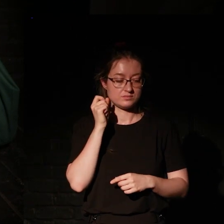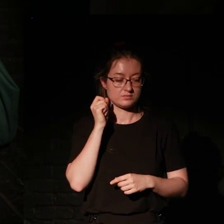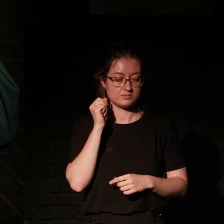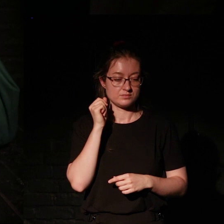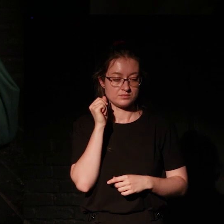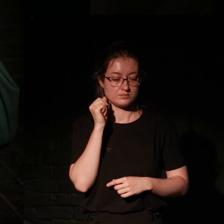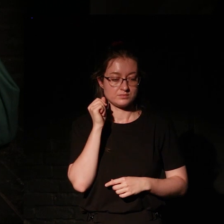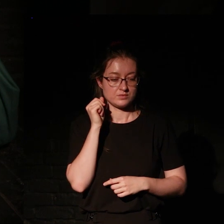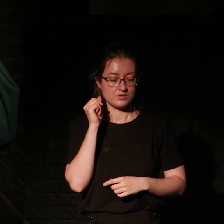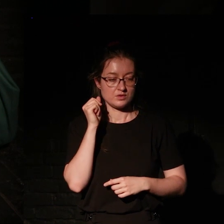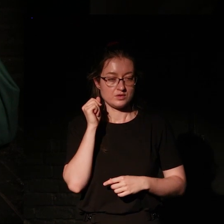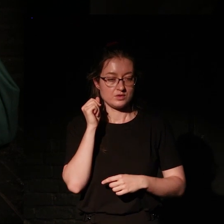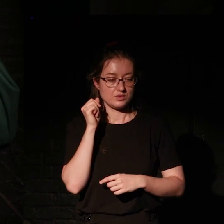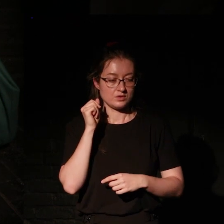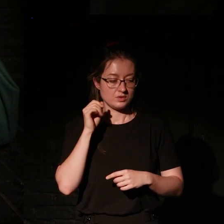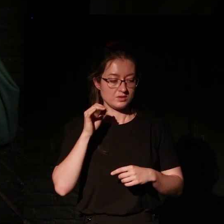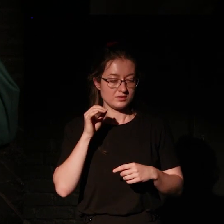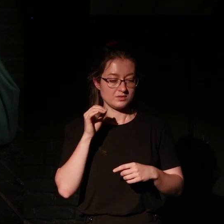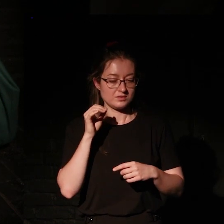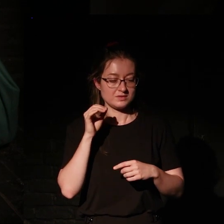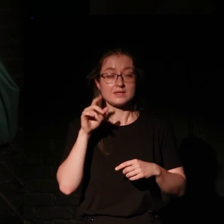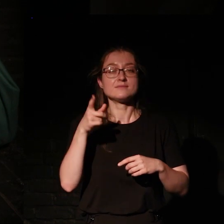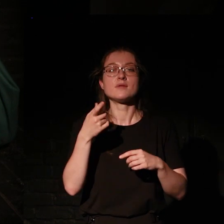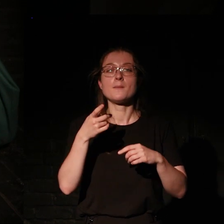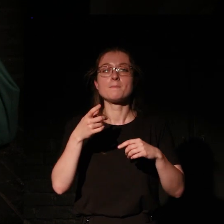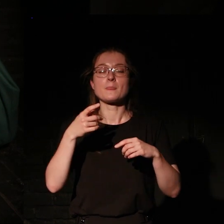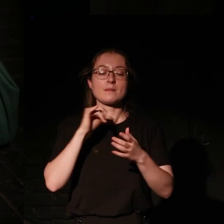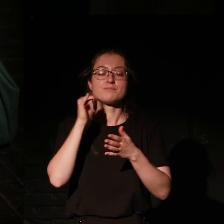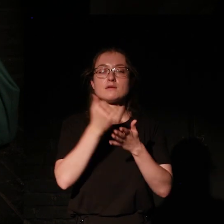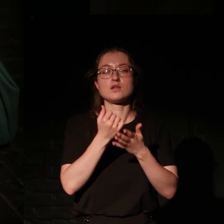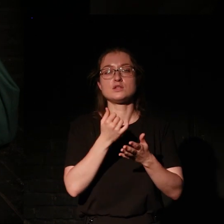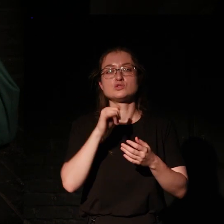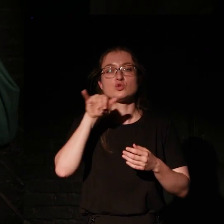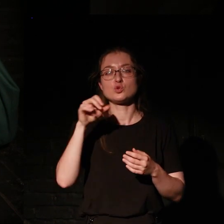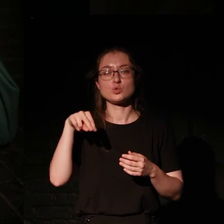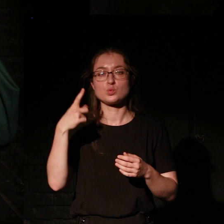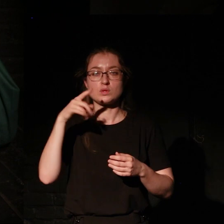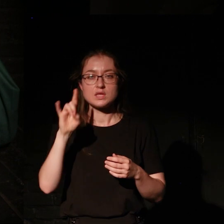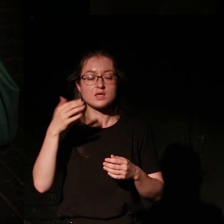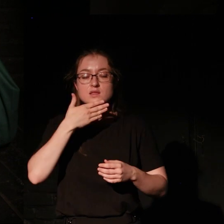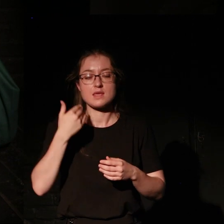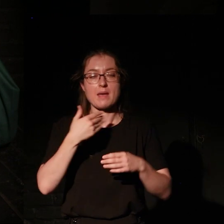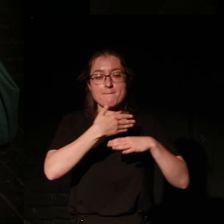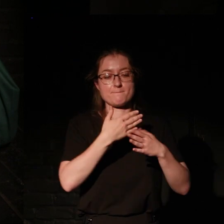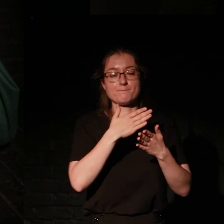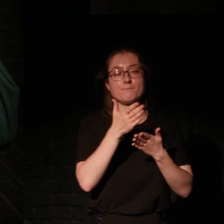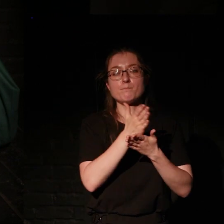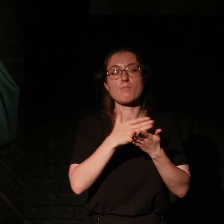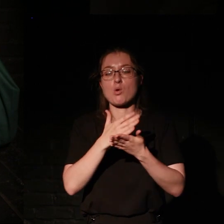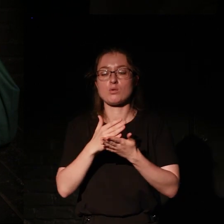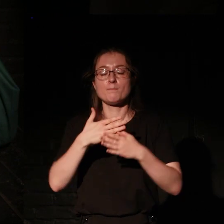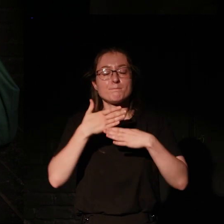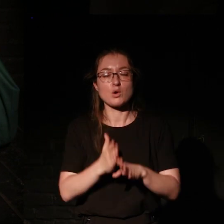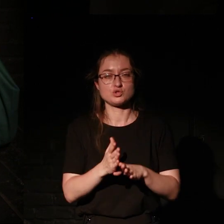na rozdziały, jest tylko podział na wierze, którego zresztą nie było od początku, tak? To jest